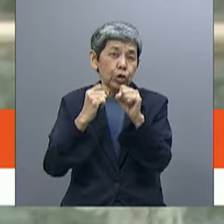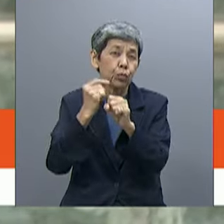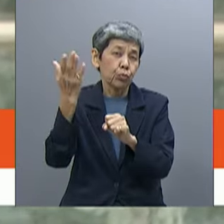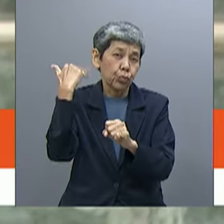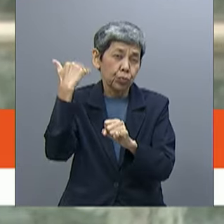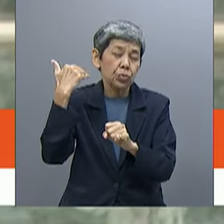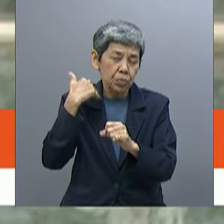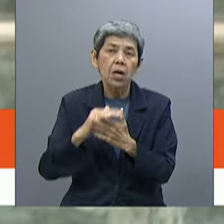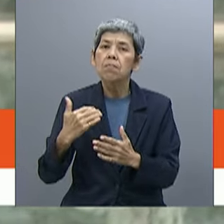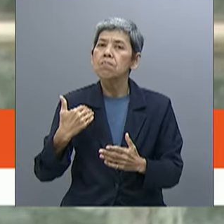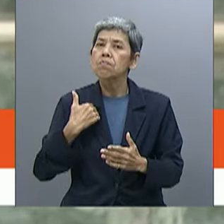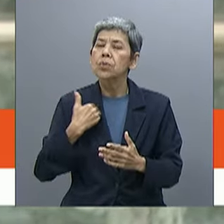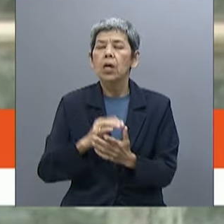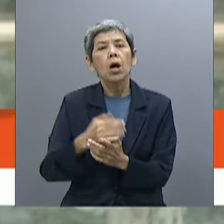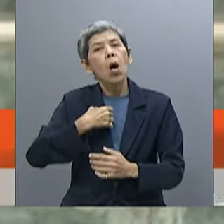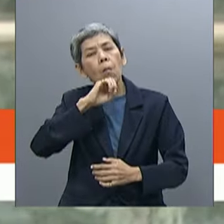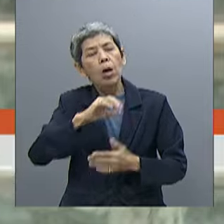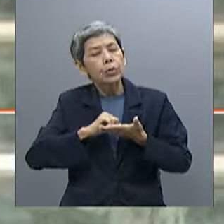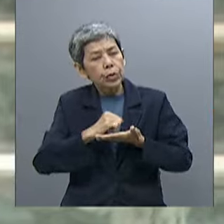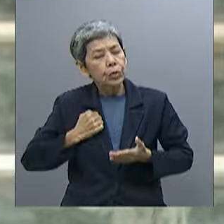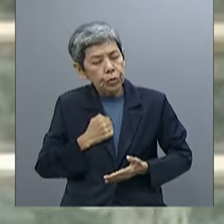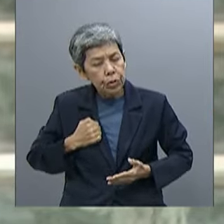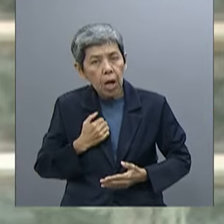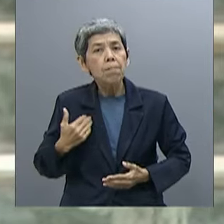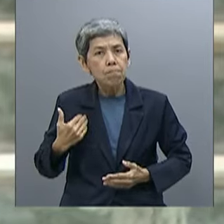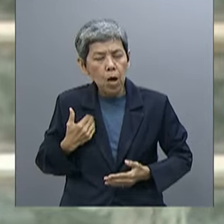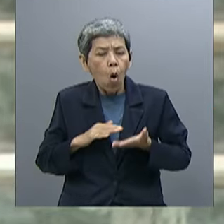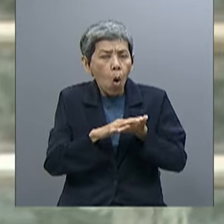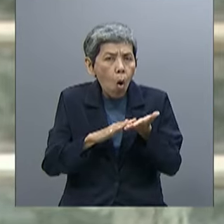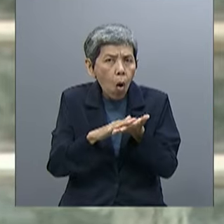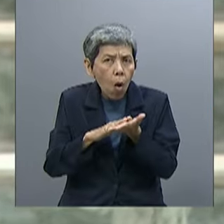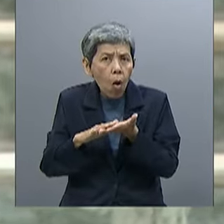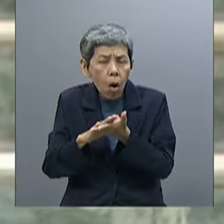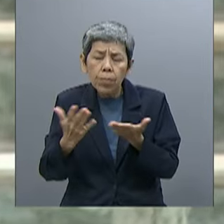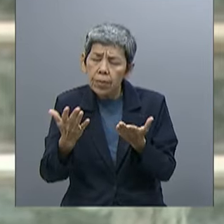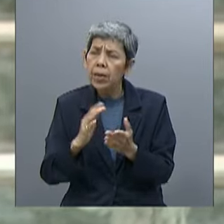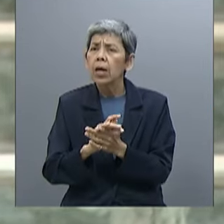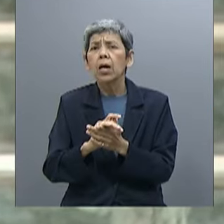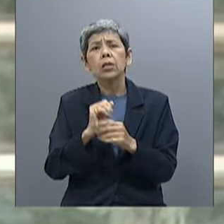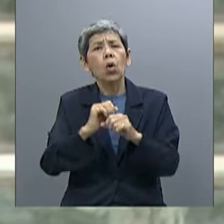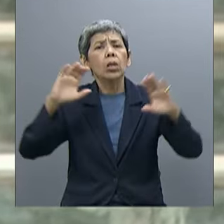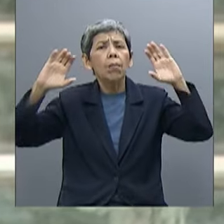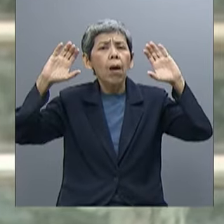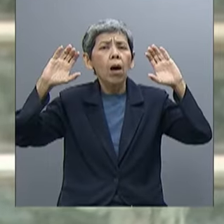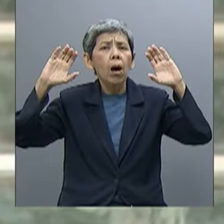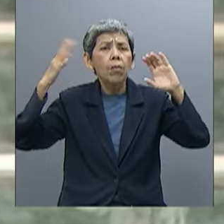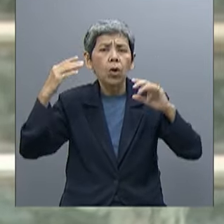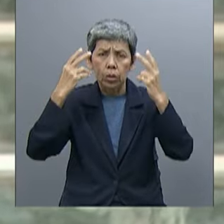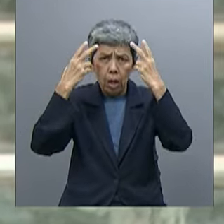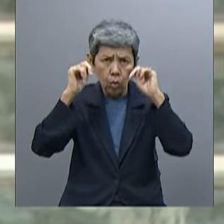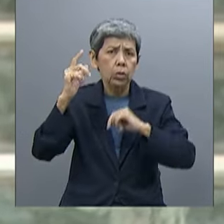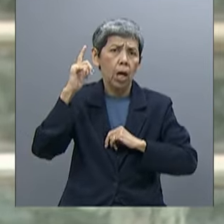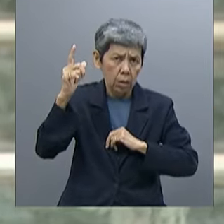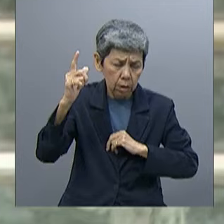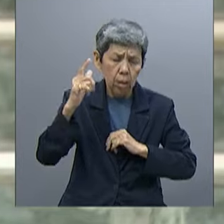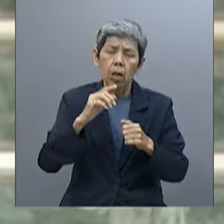ก็มีการออกมาแสดงความเสียใจนะคะมาขอโทษไม่ว่าจะเป็นรัฐบาลตั้งแต่ท่านนายกทักษิณนะค